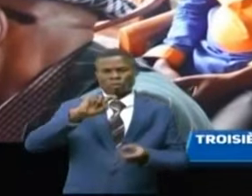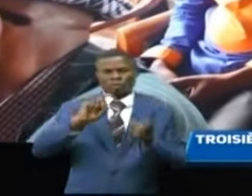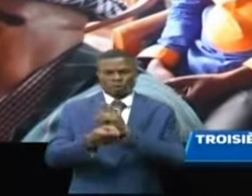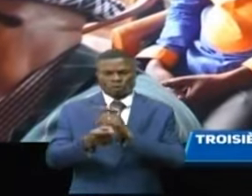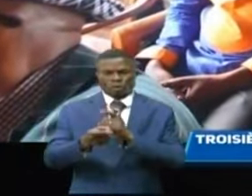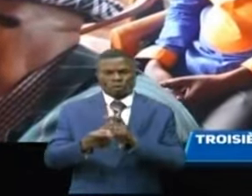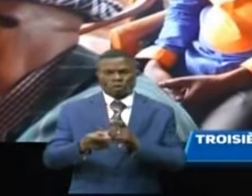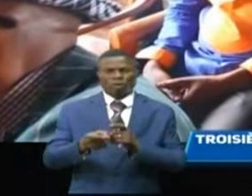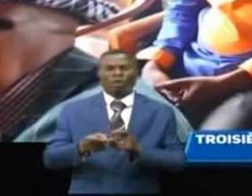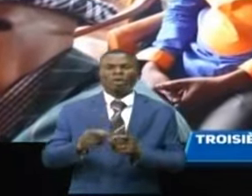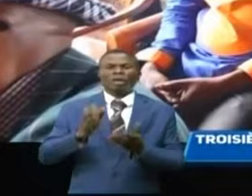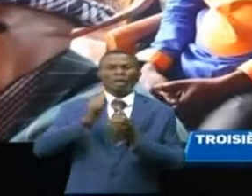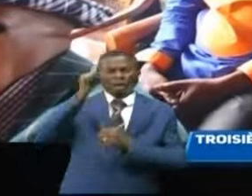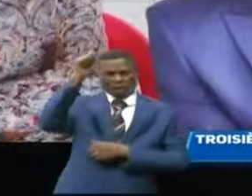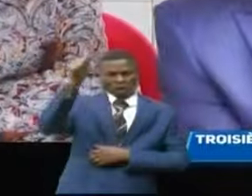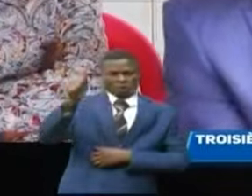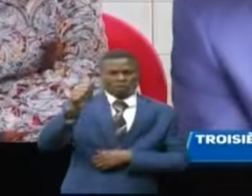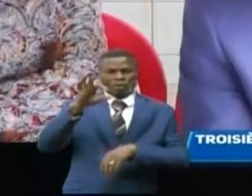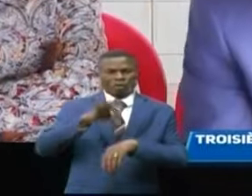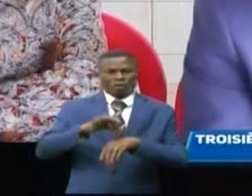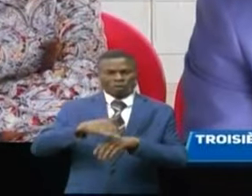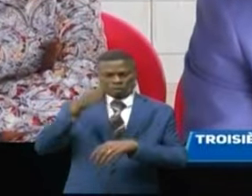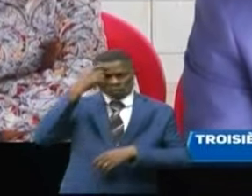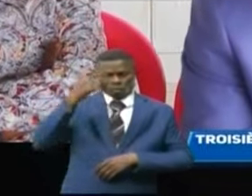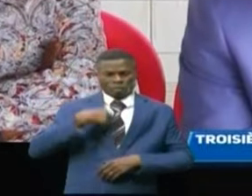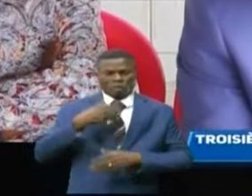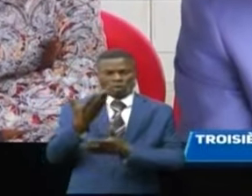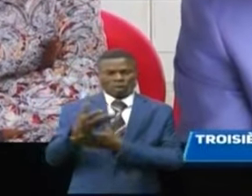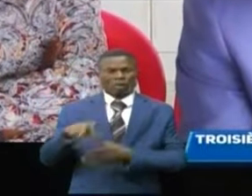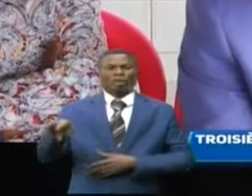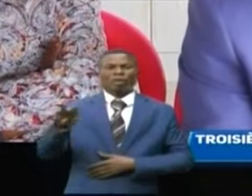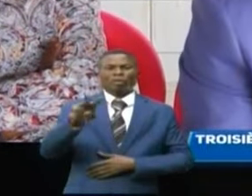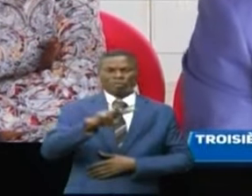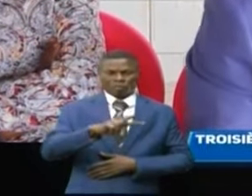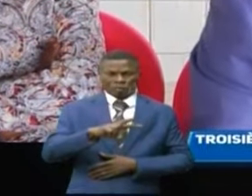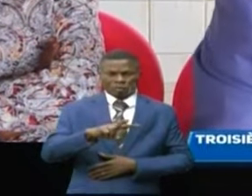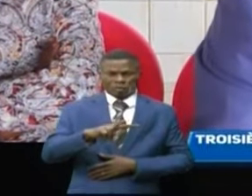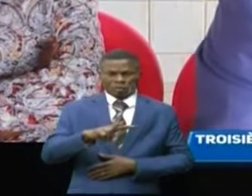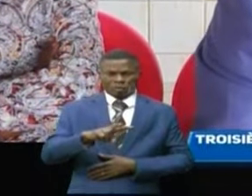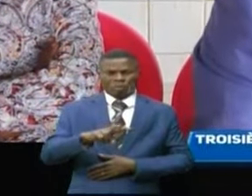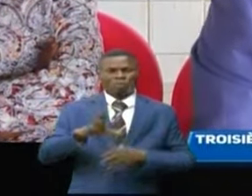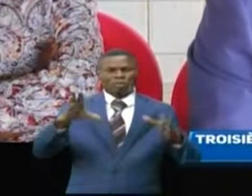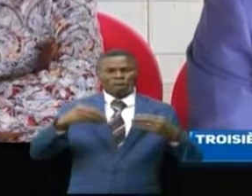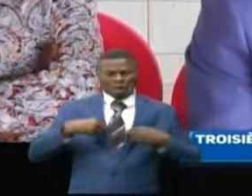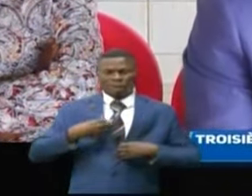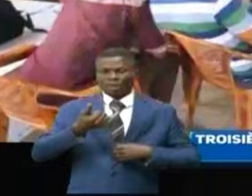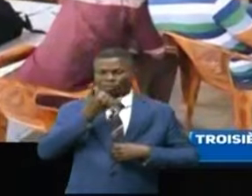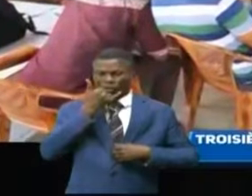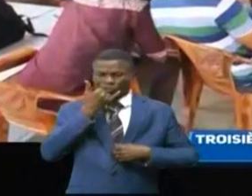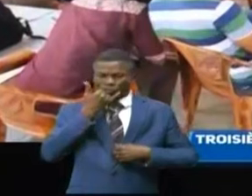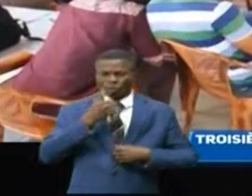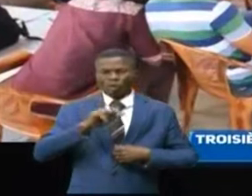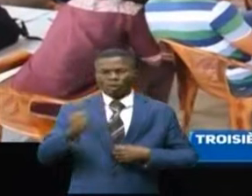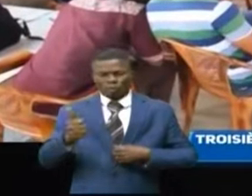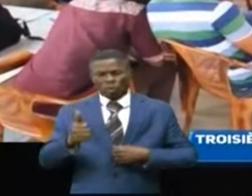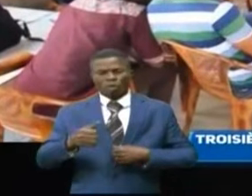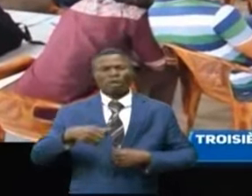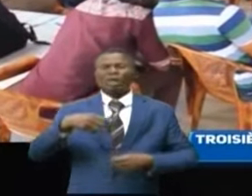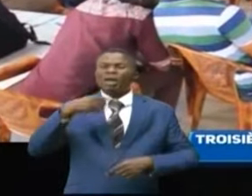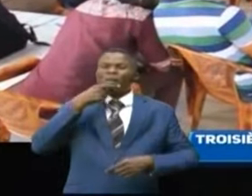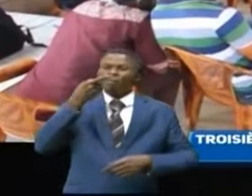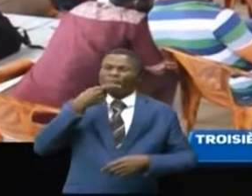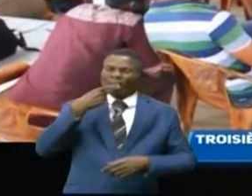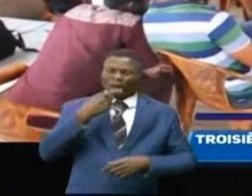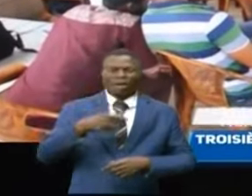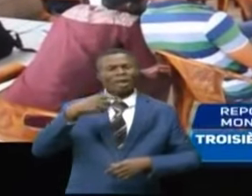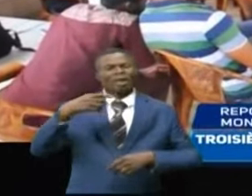l'avenir. C'est ici l'occasion pour moi de vous inviter à la tolérance lors du débat. Je sais que parfois il y a des